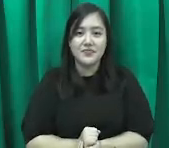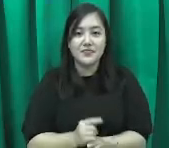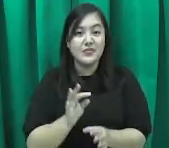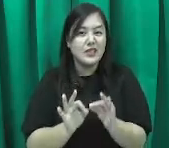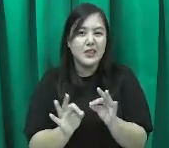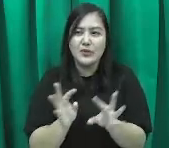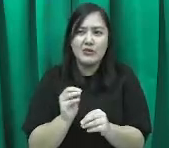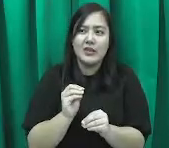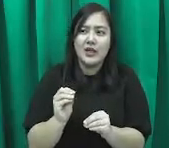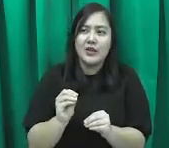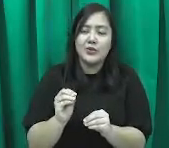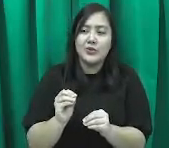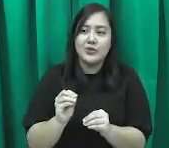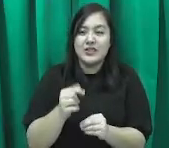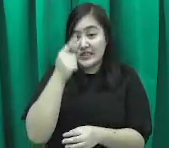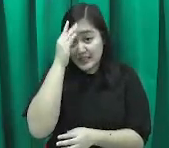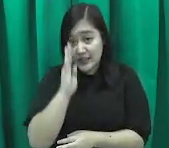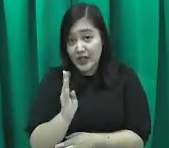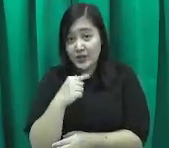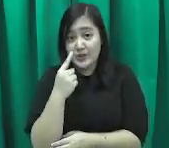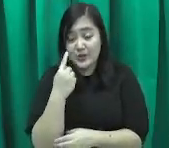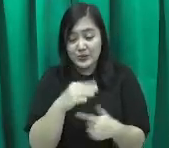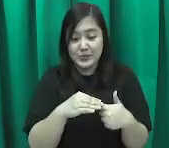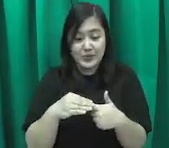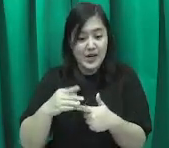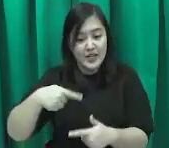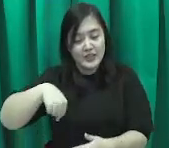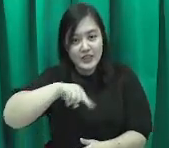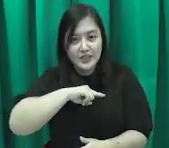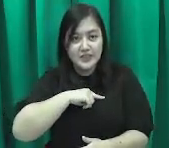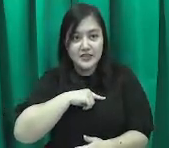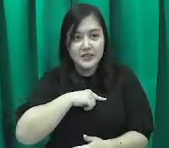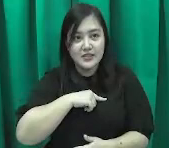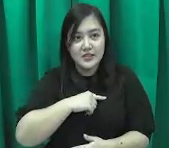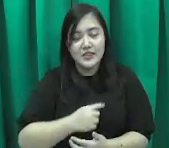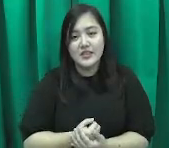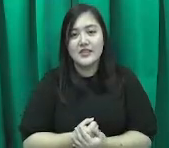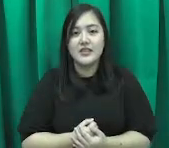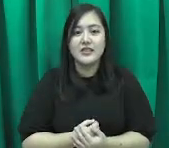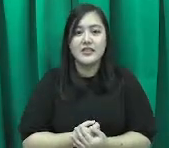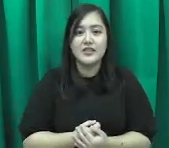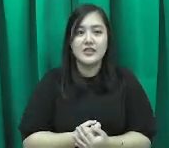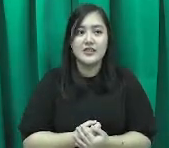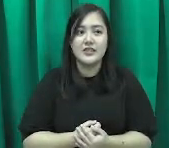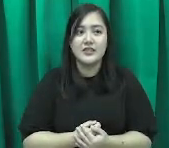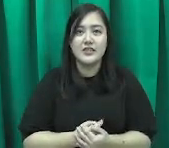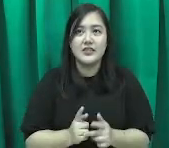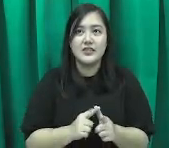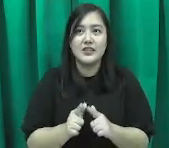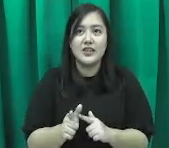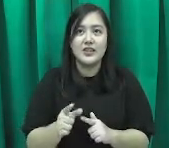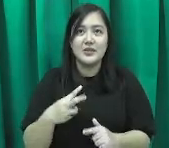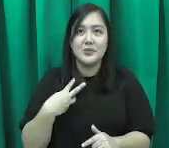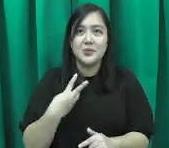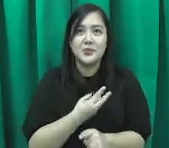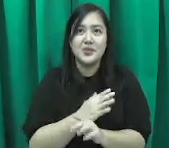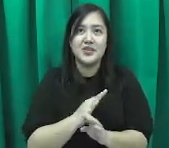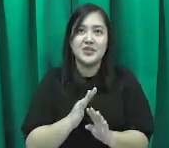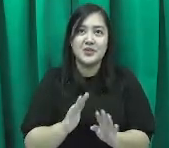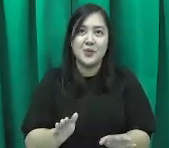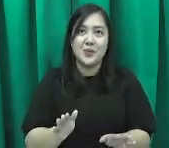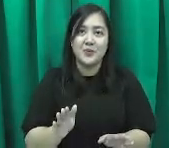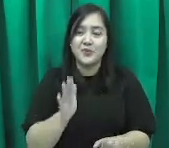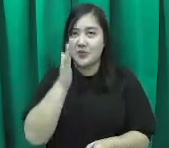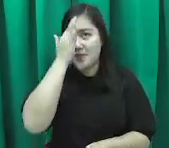naman yung Panginoon na mag-guide sa atin, yes. hindi pa rin naman natin alam talaga kung yun na yung talagang direksyon na dapat nating